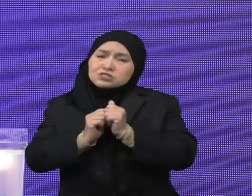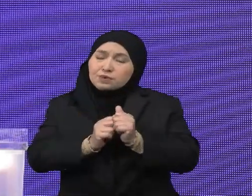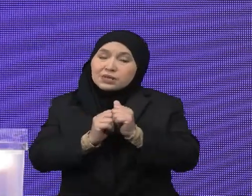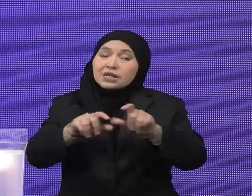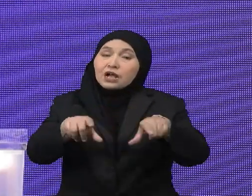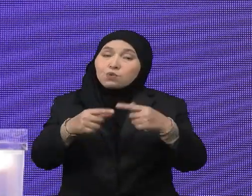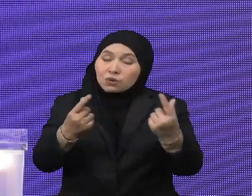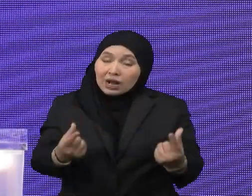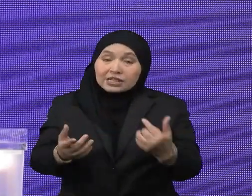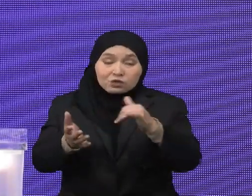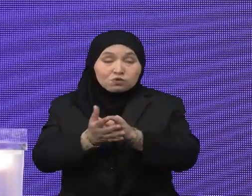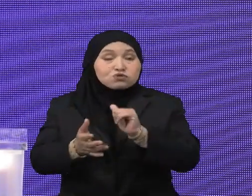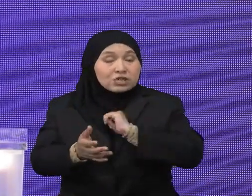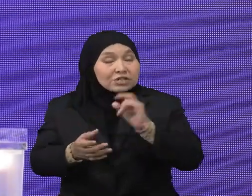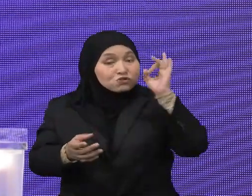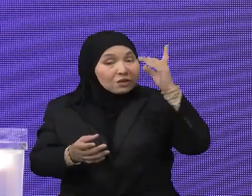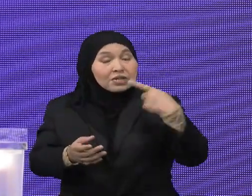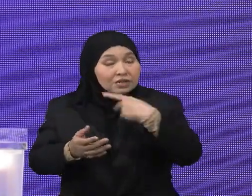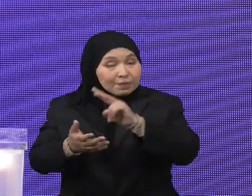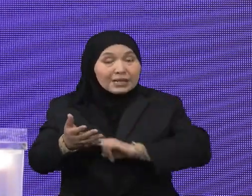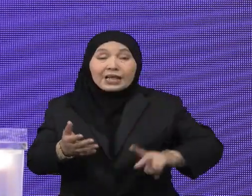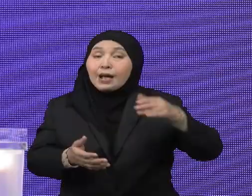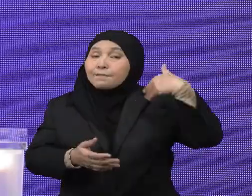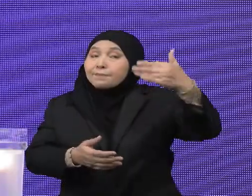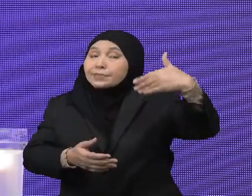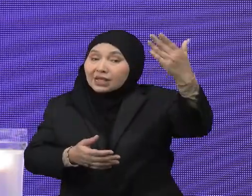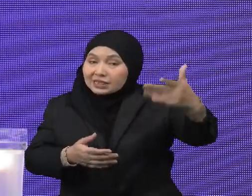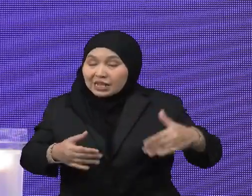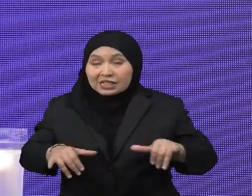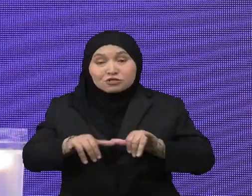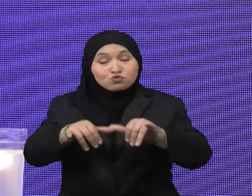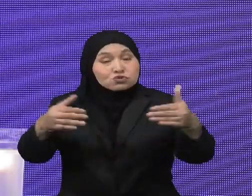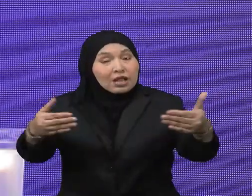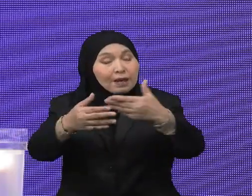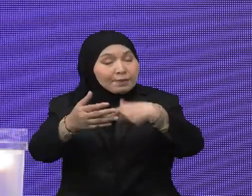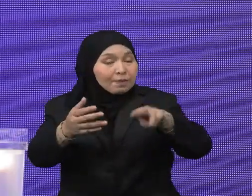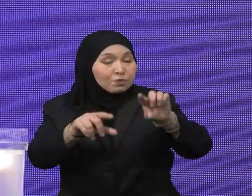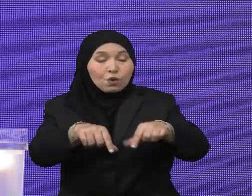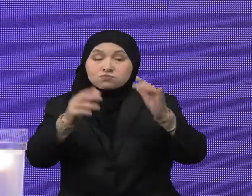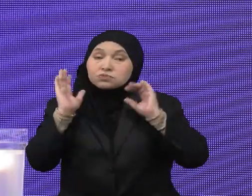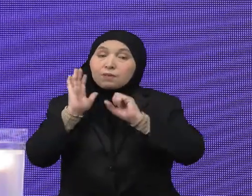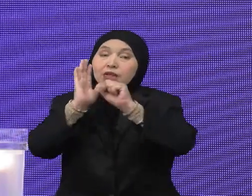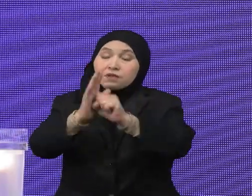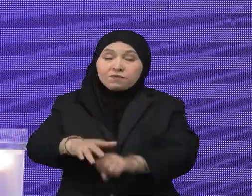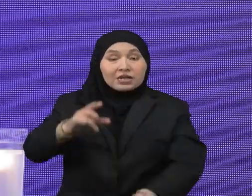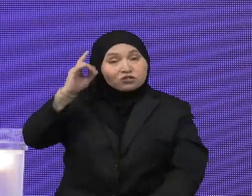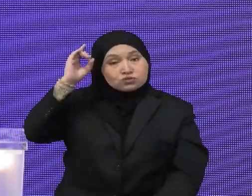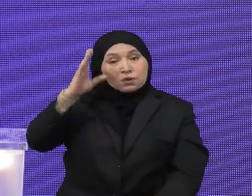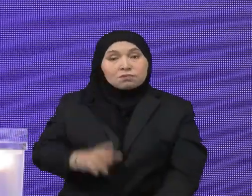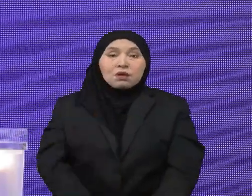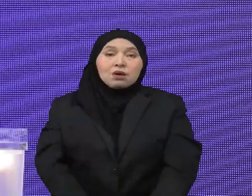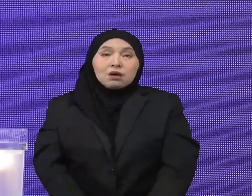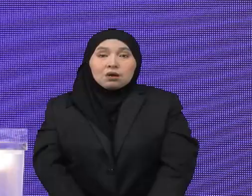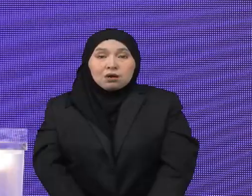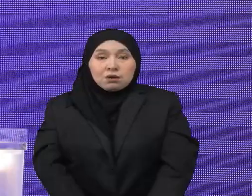Alquran ini sendiri dan Insyaallah kita bertemu lagi pada episode akan datang terus dalam MyQuran time Quran salat bin Al Insya